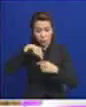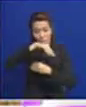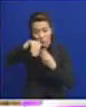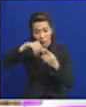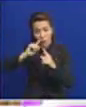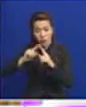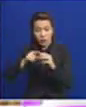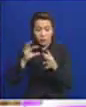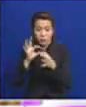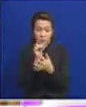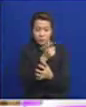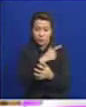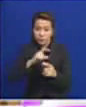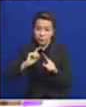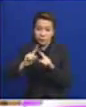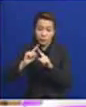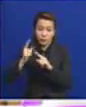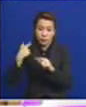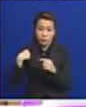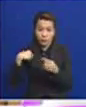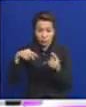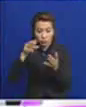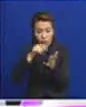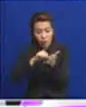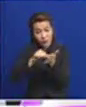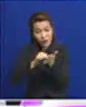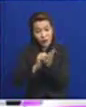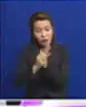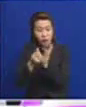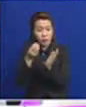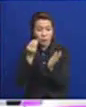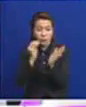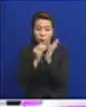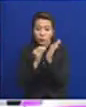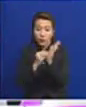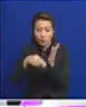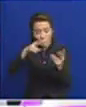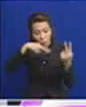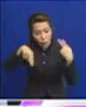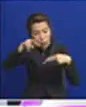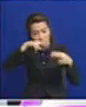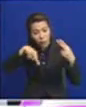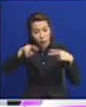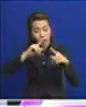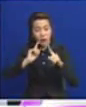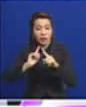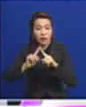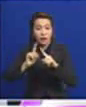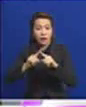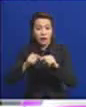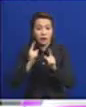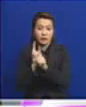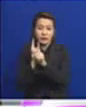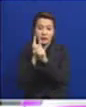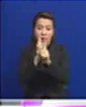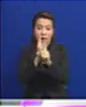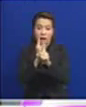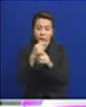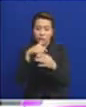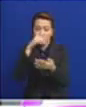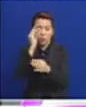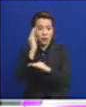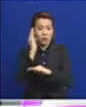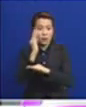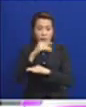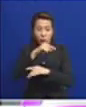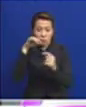มพินีร่วมกับหน่วยงานในสังกัดกรุงเทพมหานครเพื่อปรับปรุงและซ่อมแซมภูมิทัศน์บริเวณลานพระบรมราชานุสาวรีย์